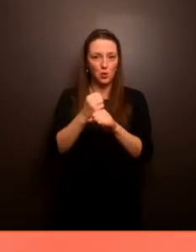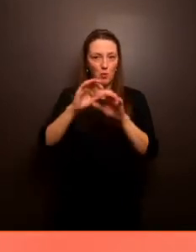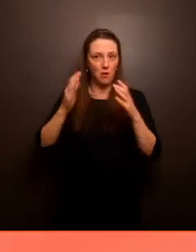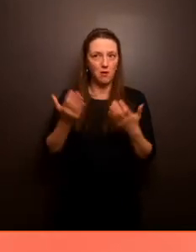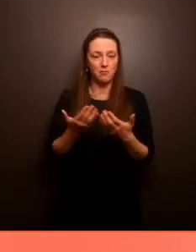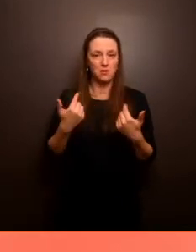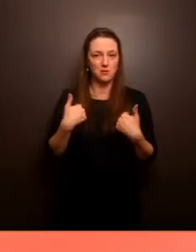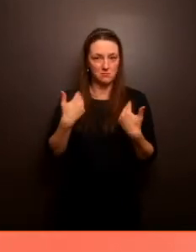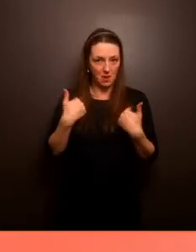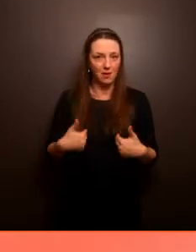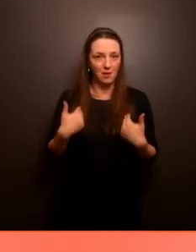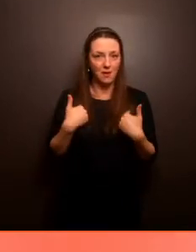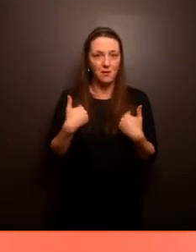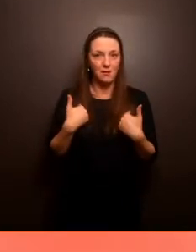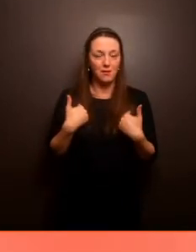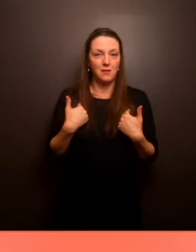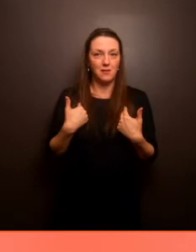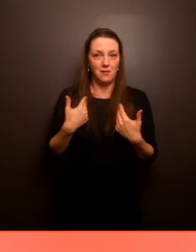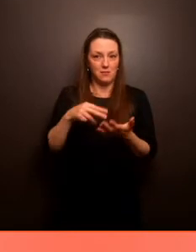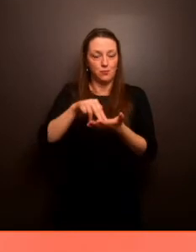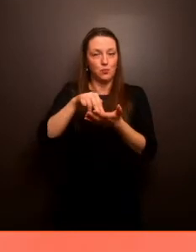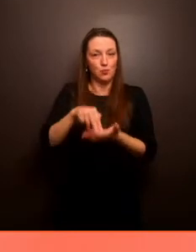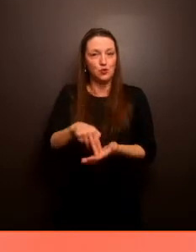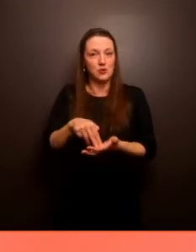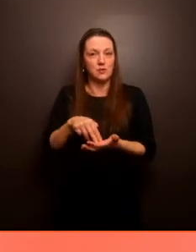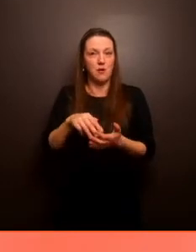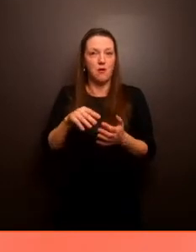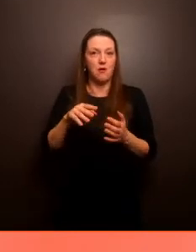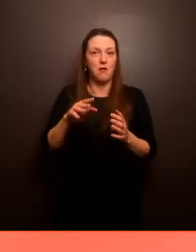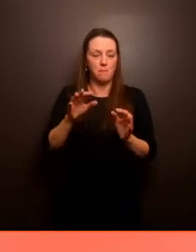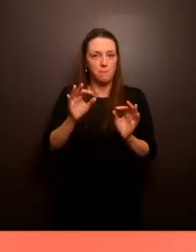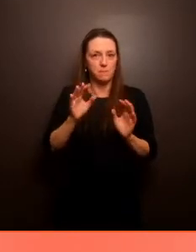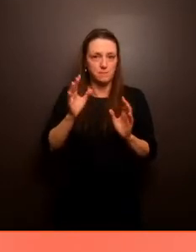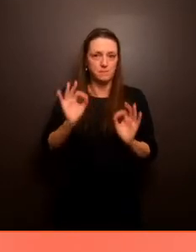töömaailmas, et olla püsida atraktiivne tööandja jaoks,